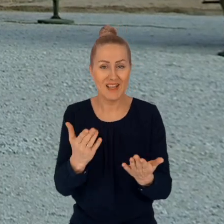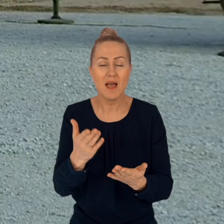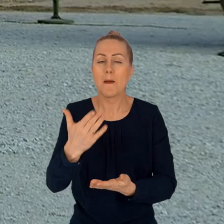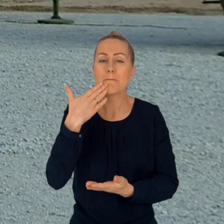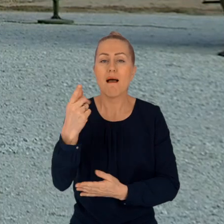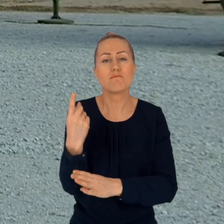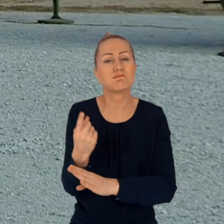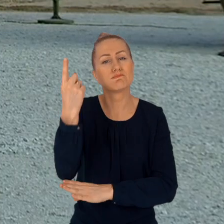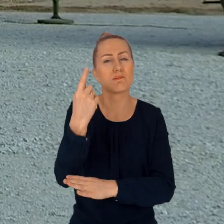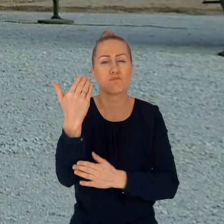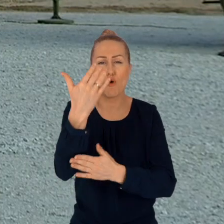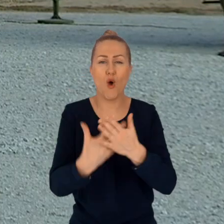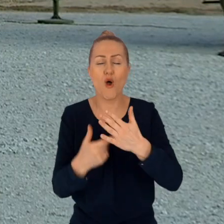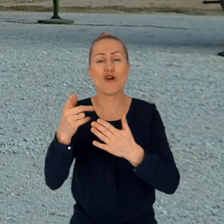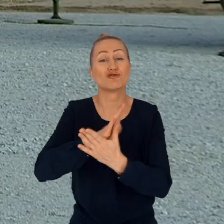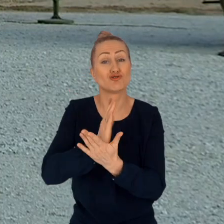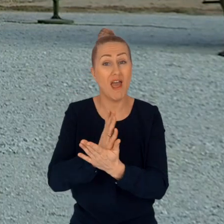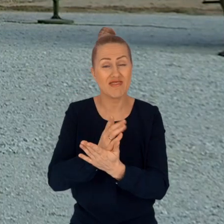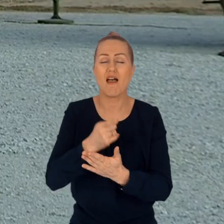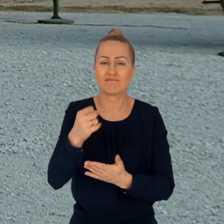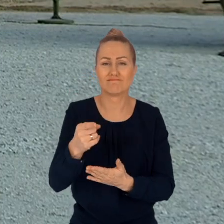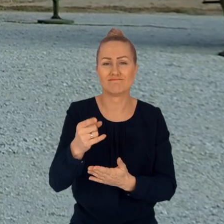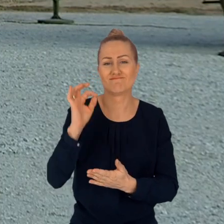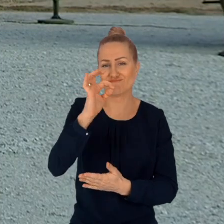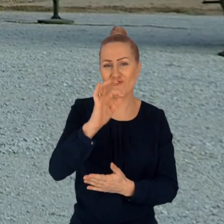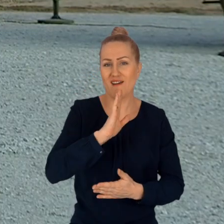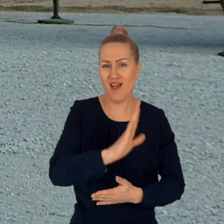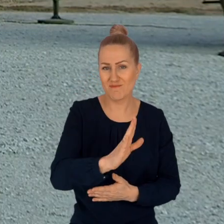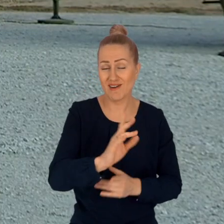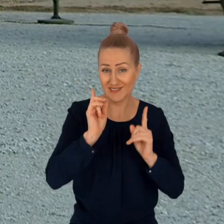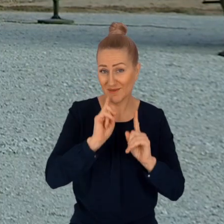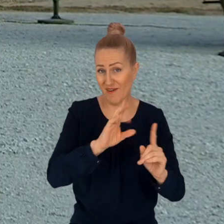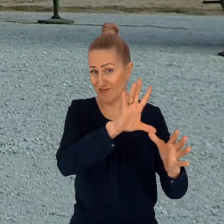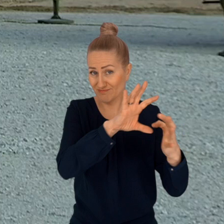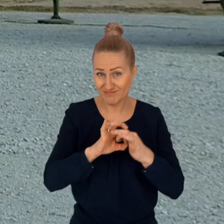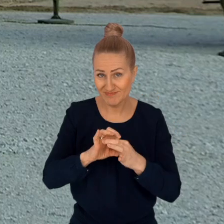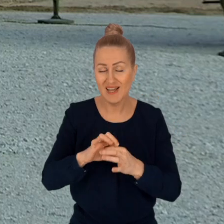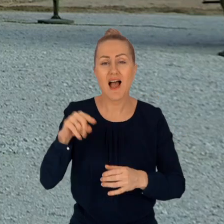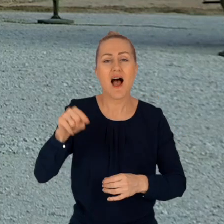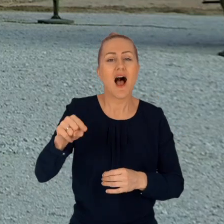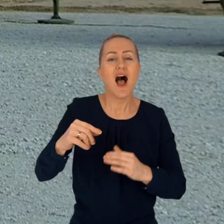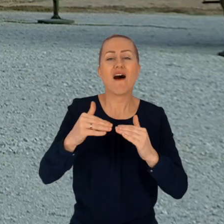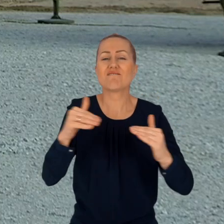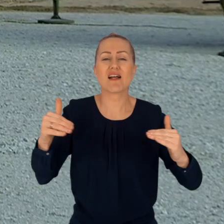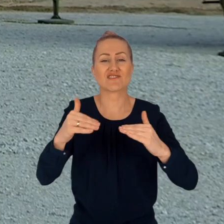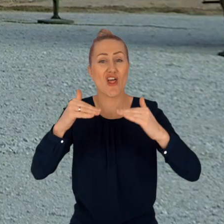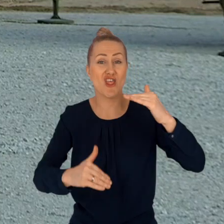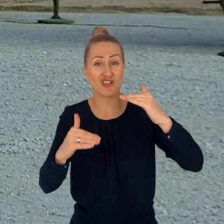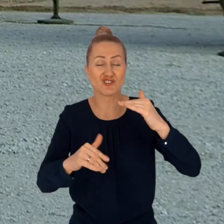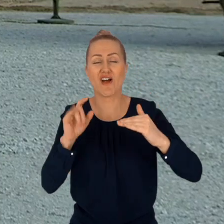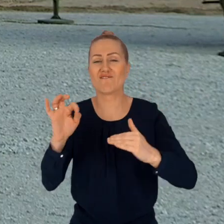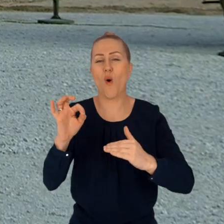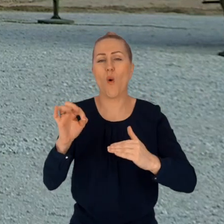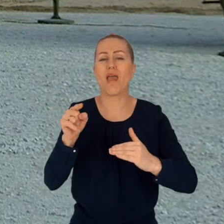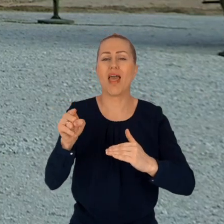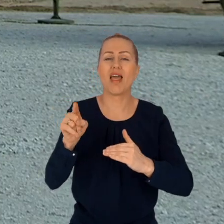średniej warstwy to jest system amerykański de facto, system warstwy niższej jest systemem